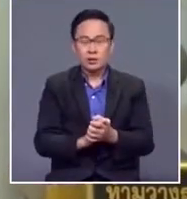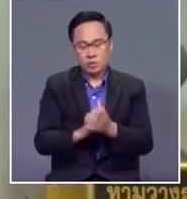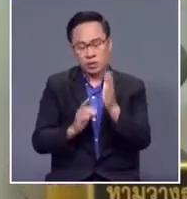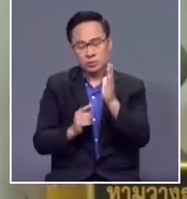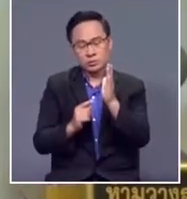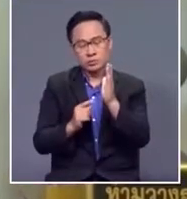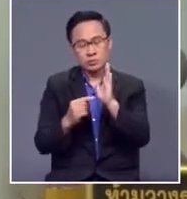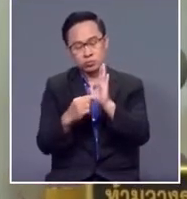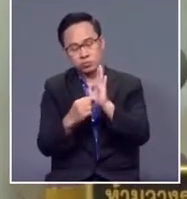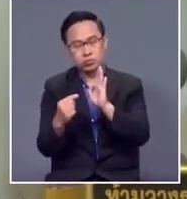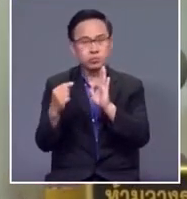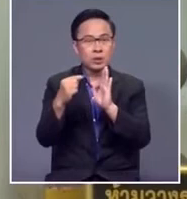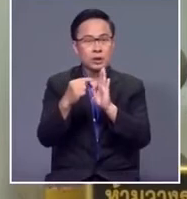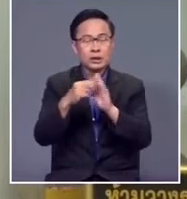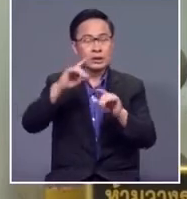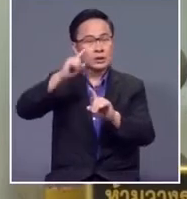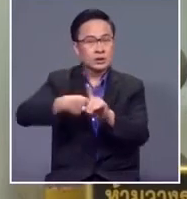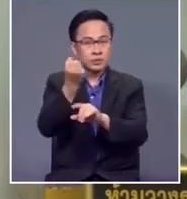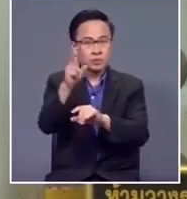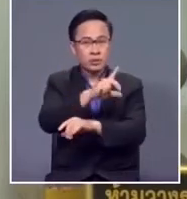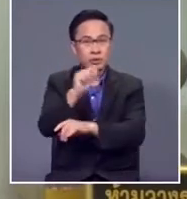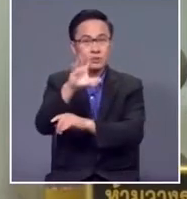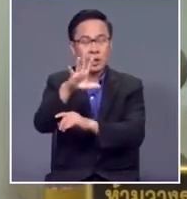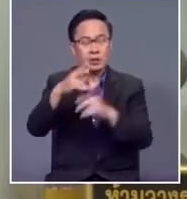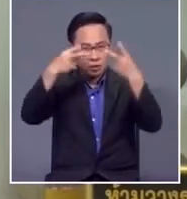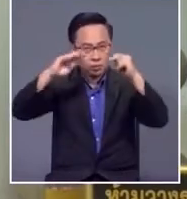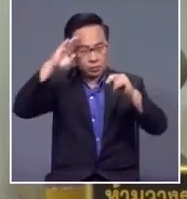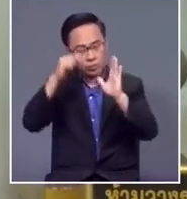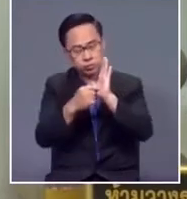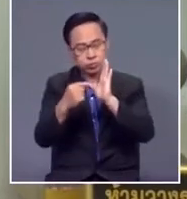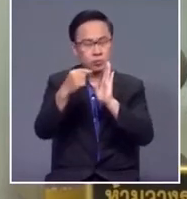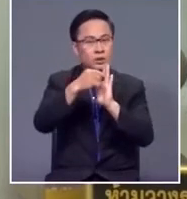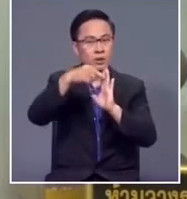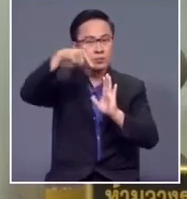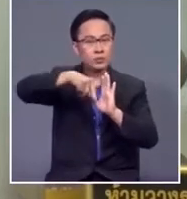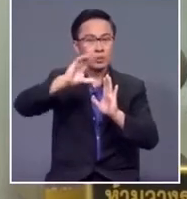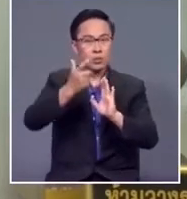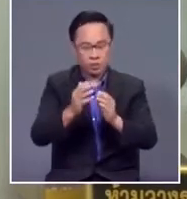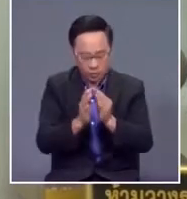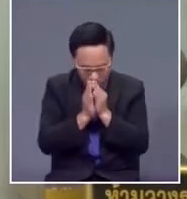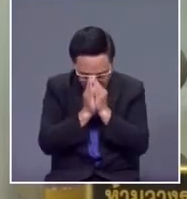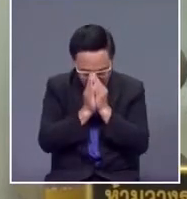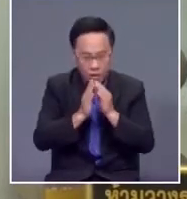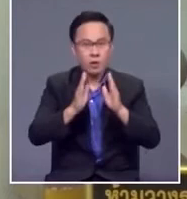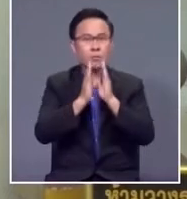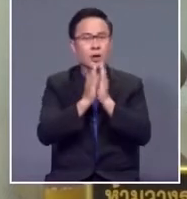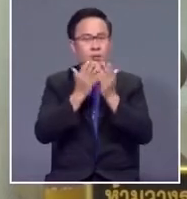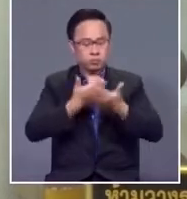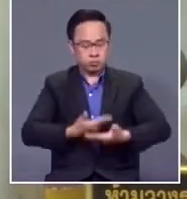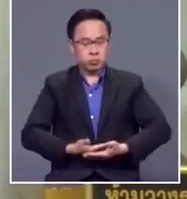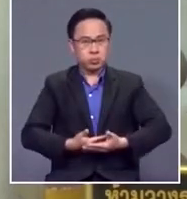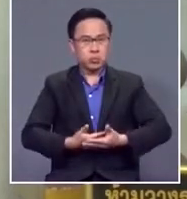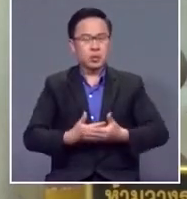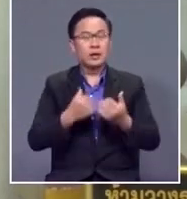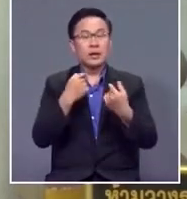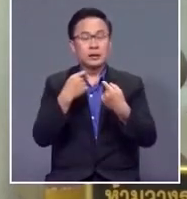ที่จังหวัดนี้วันที่25ธันวาคมค่ะก็จะเดินทางมาสักการะหลวงพ่อพระพุทธชินราชเป็นสถานที่แห่งแรกนะคะก่อนจะเดินทางต่อ